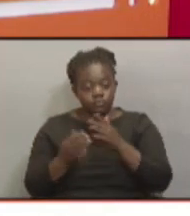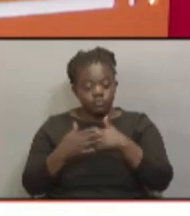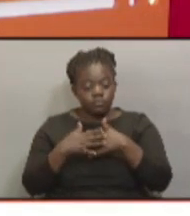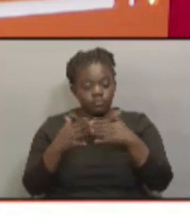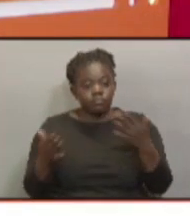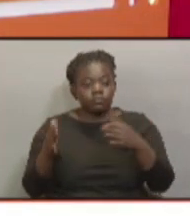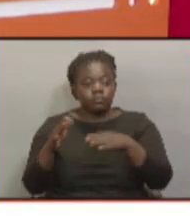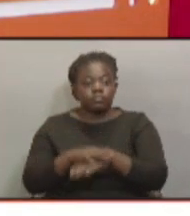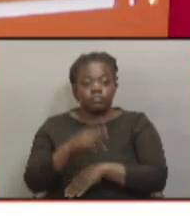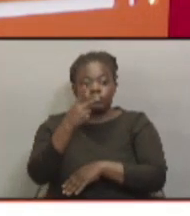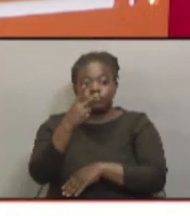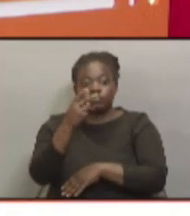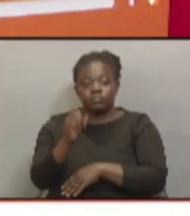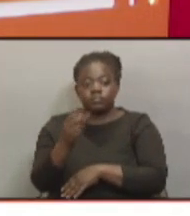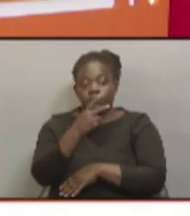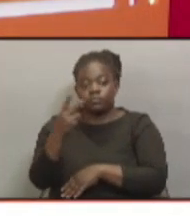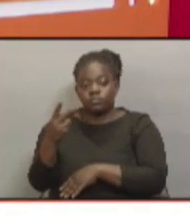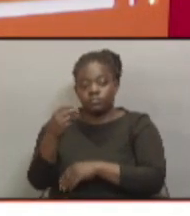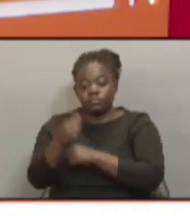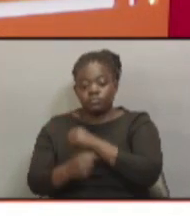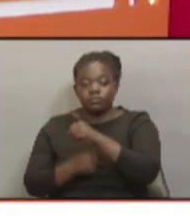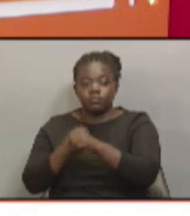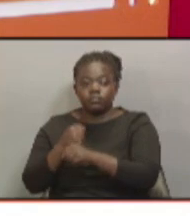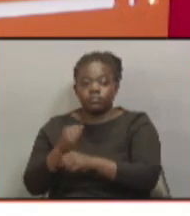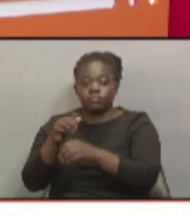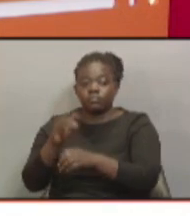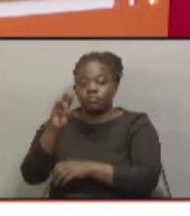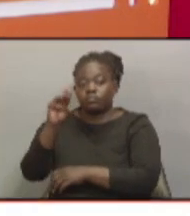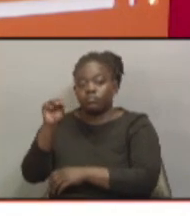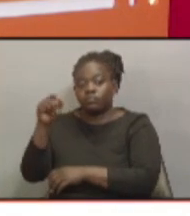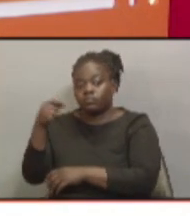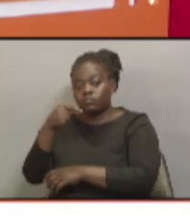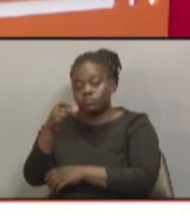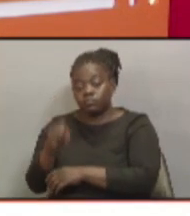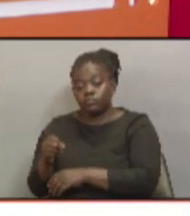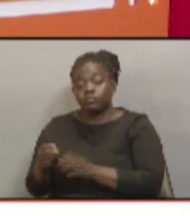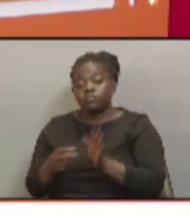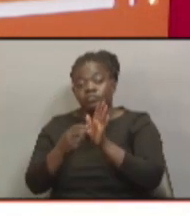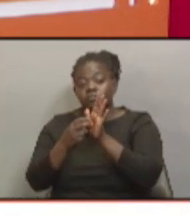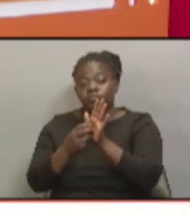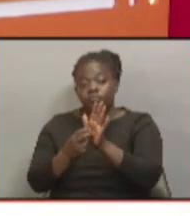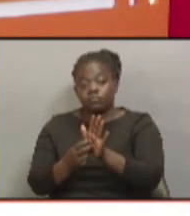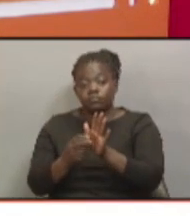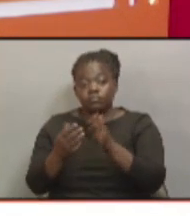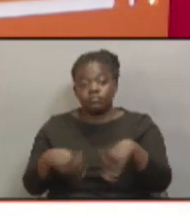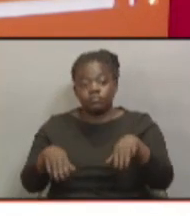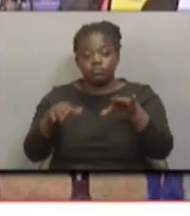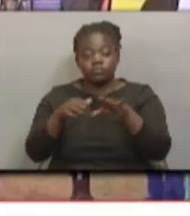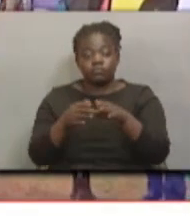ogw'omwaka 2022 mu lubiri Mmengo alaze amakulu agali mu kuteeka ensimbi mu